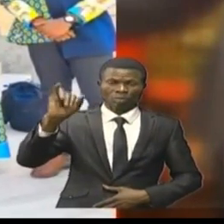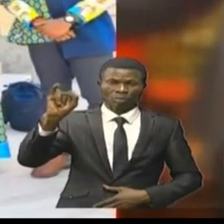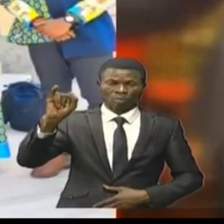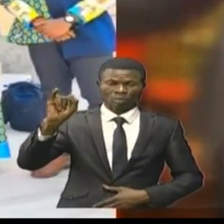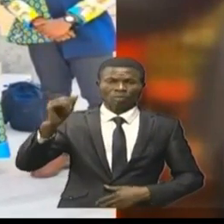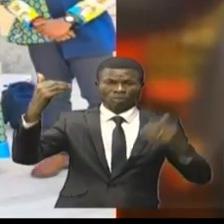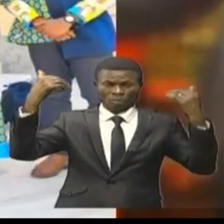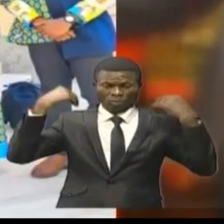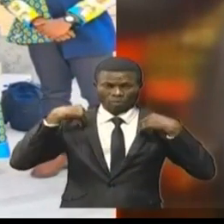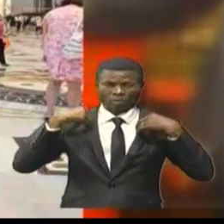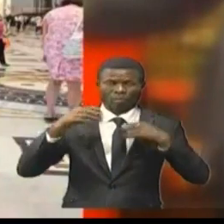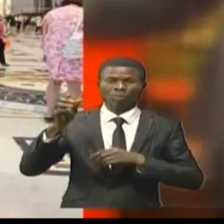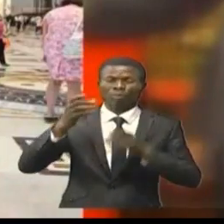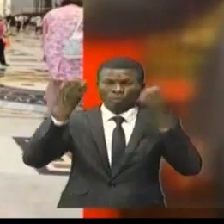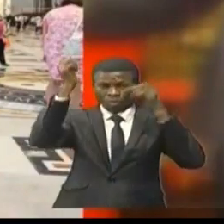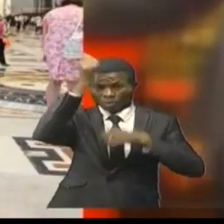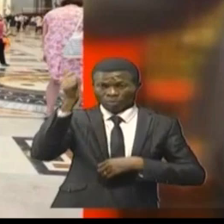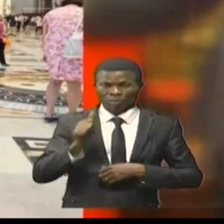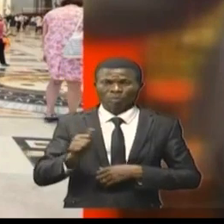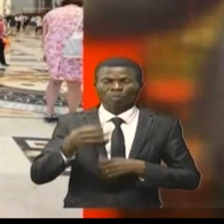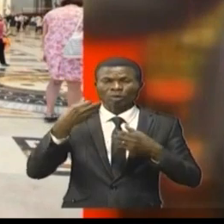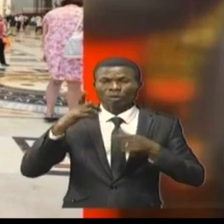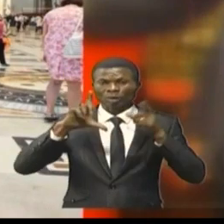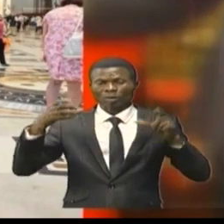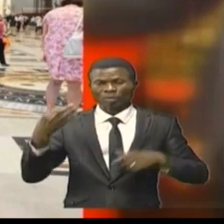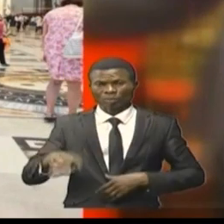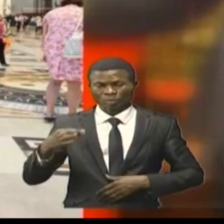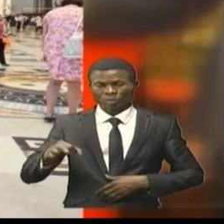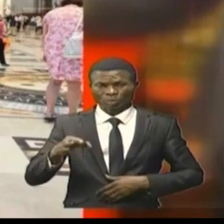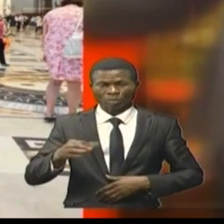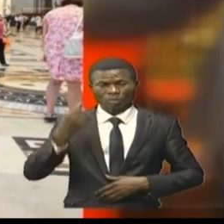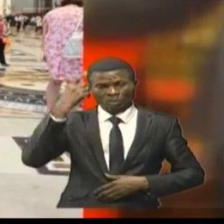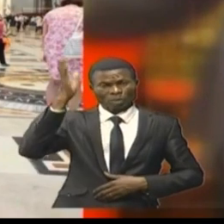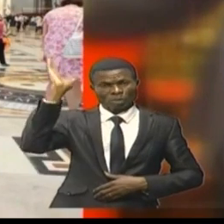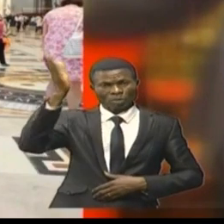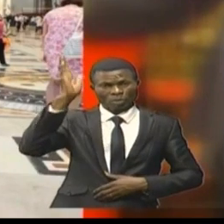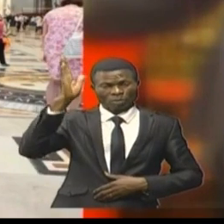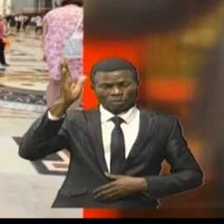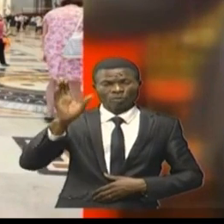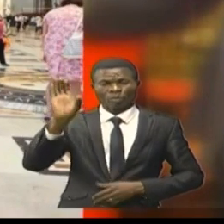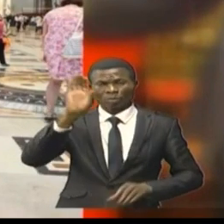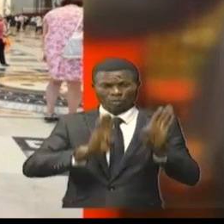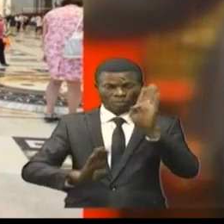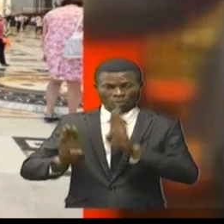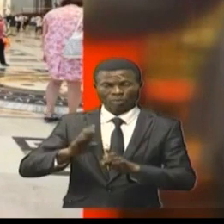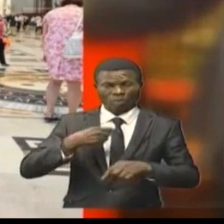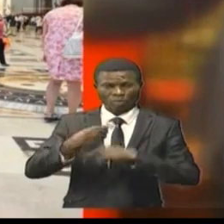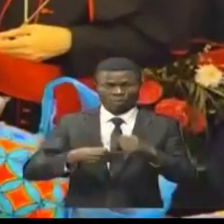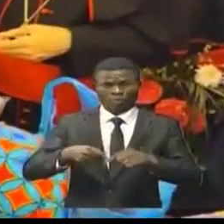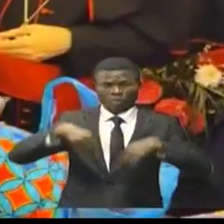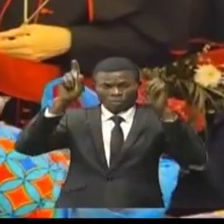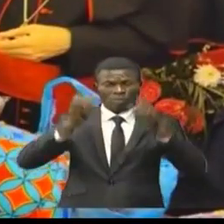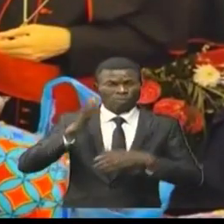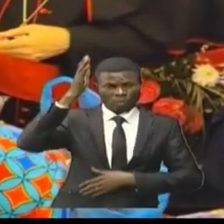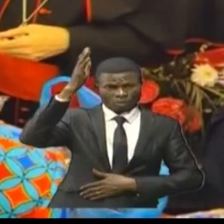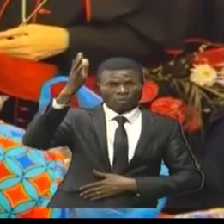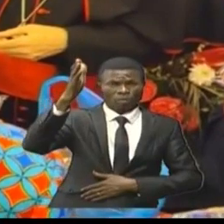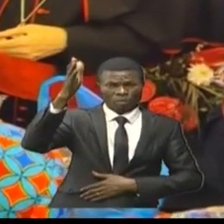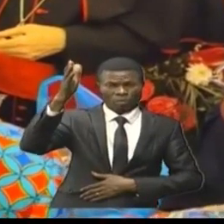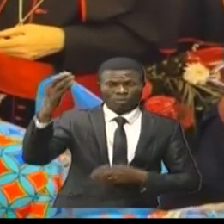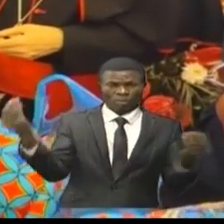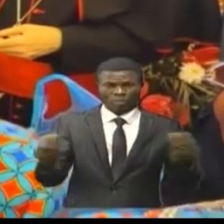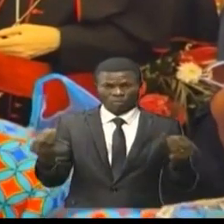FIANC Afrique francophone. Elle a résolu d'organiser une conférence bioéthique au début de l'année prochaine